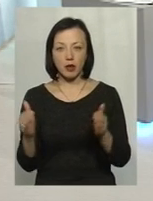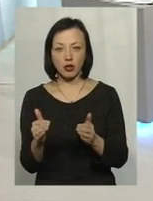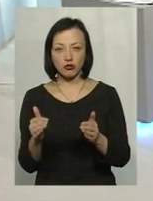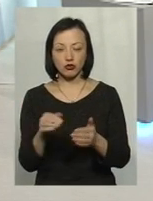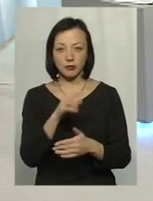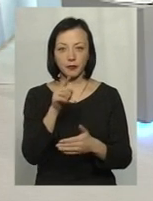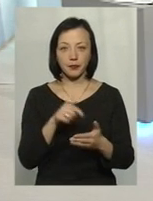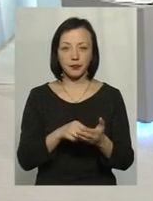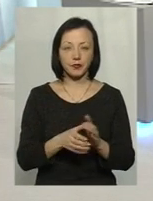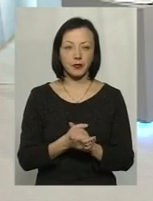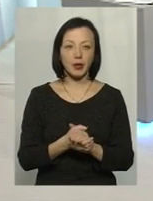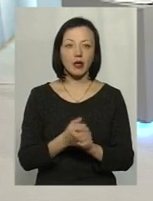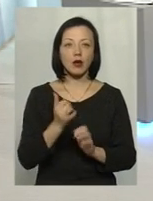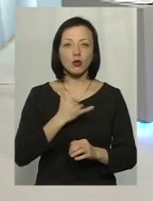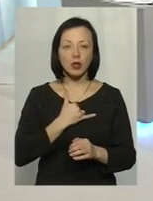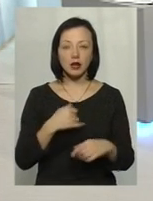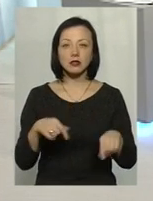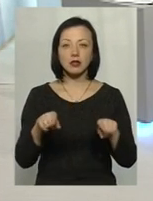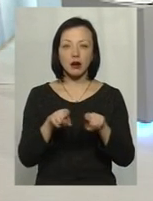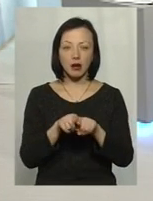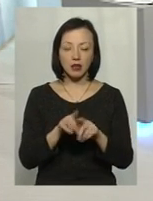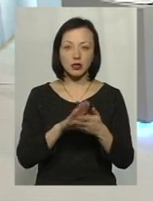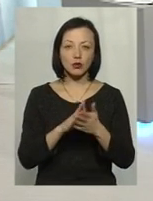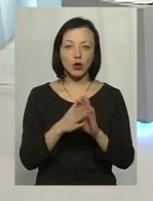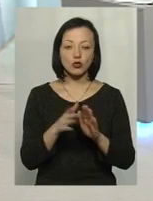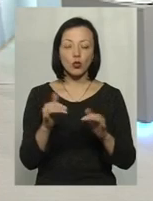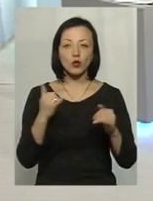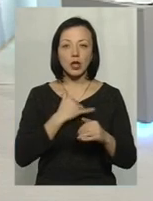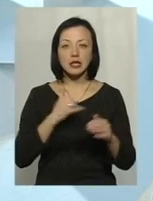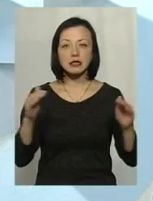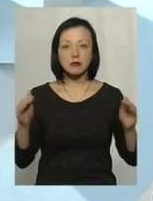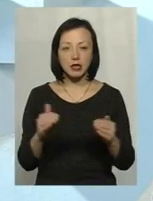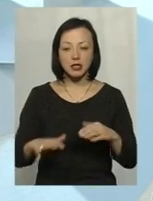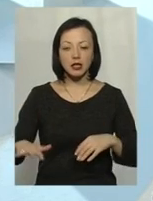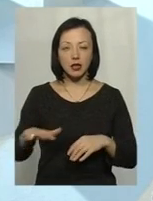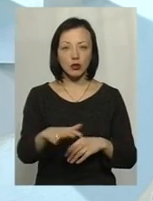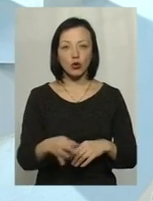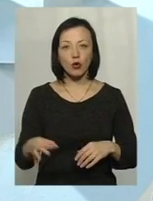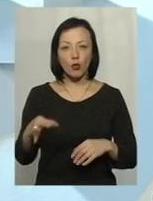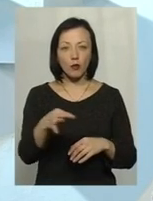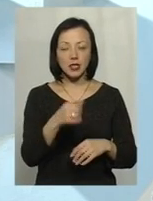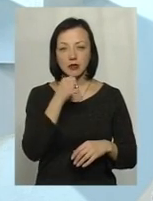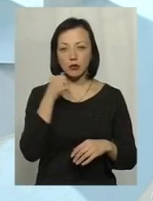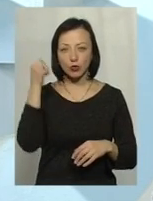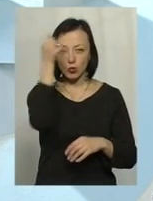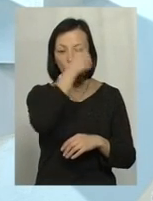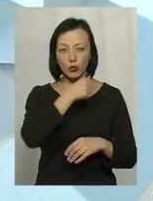нас сьогодні тенденція йде до зменшення, і на території області за звітній період, тобто в минулому році,